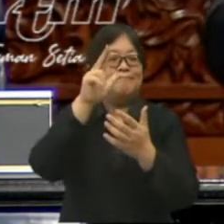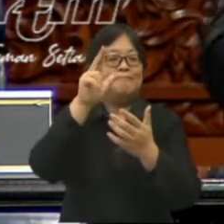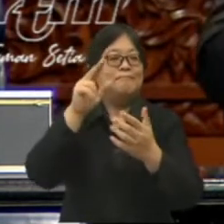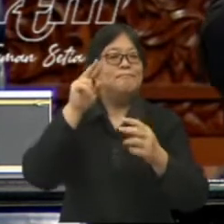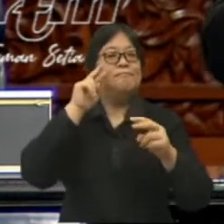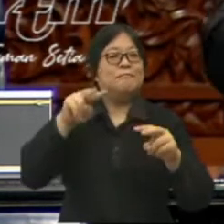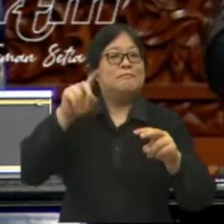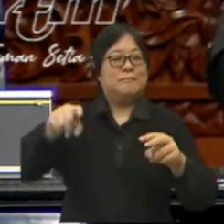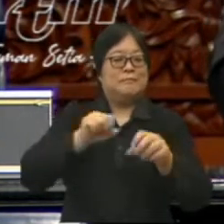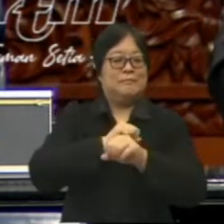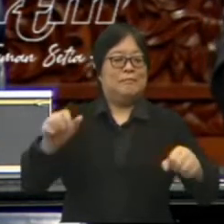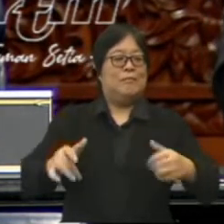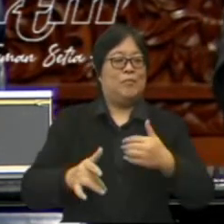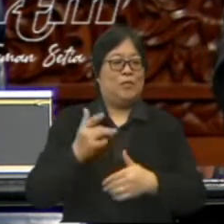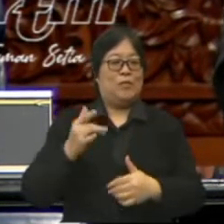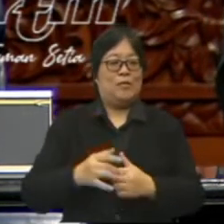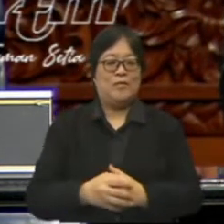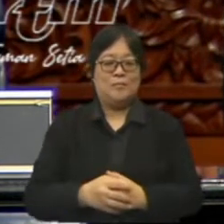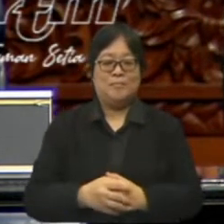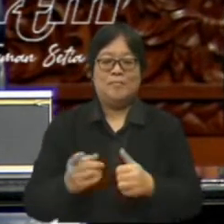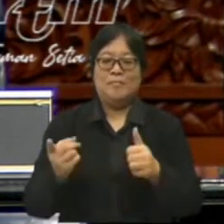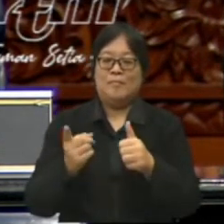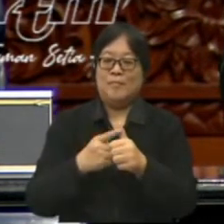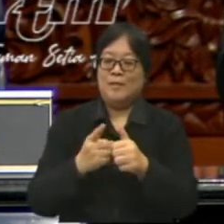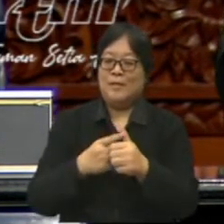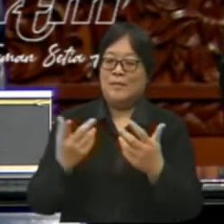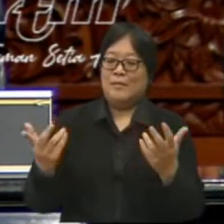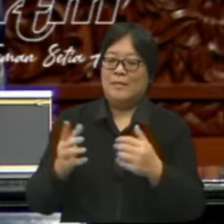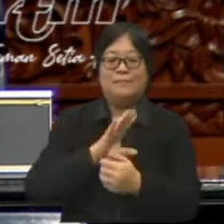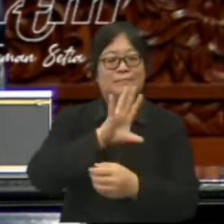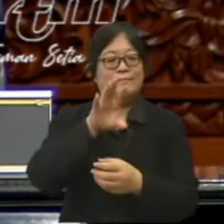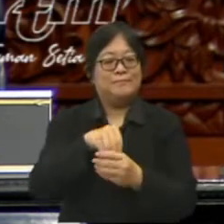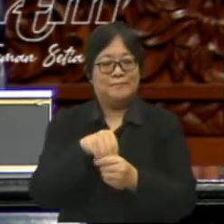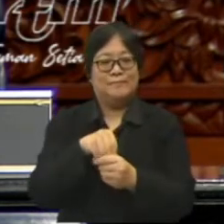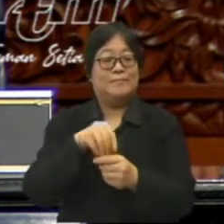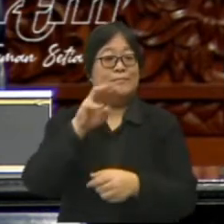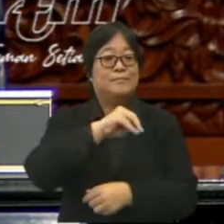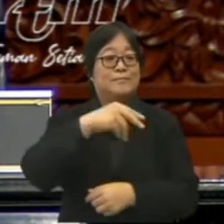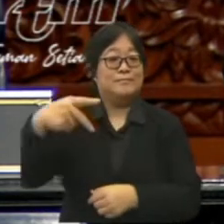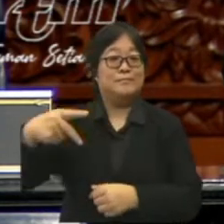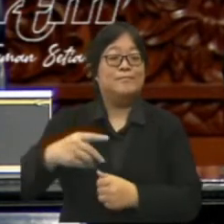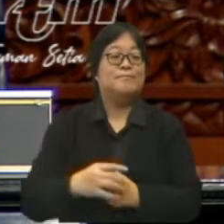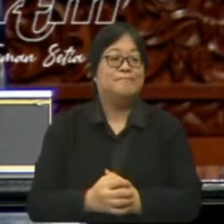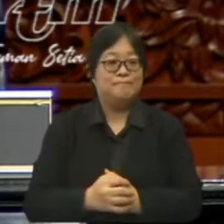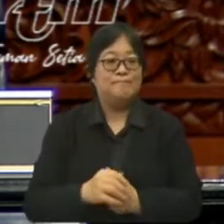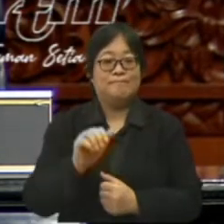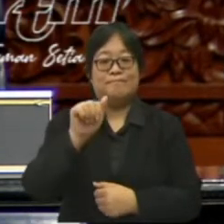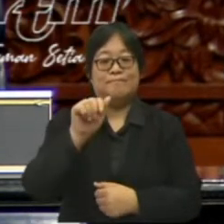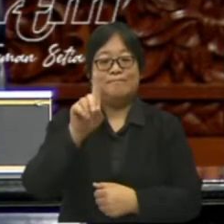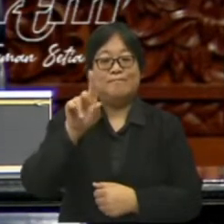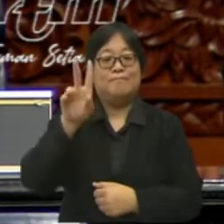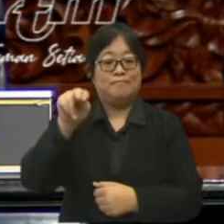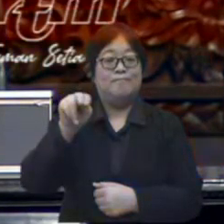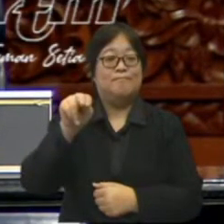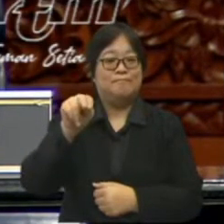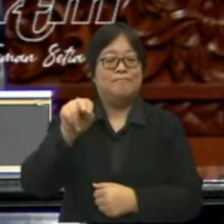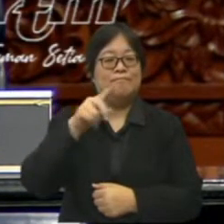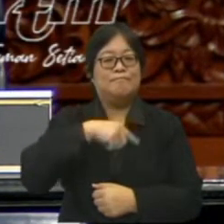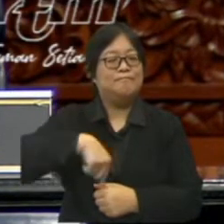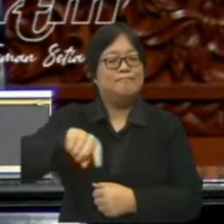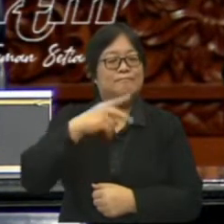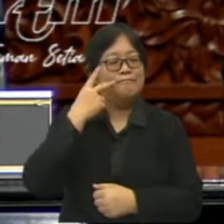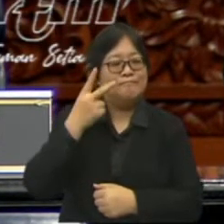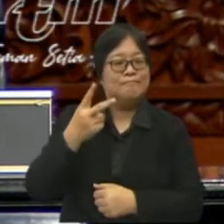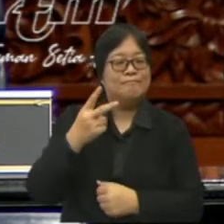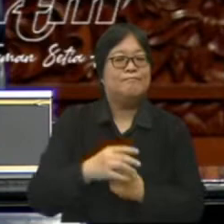pun fosi ya buat siapa Nawal pertamanya penglibatan ada di paleman dan Adul adunnya kita dapati